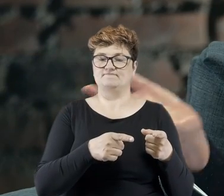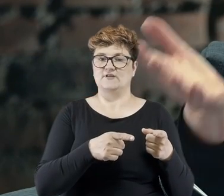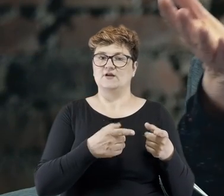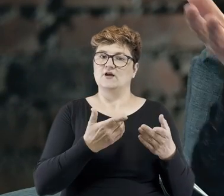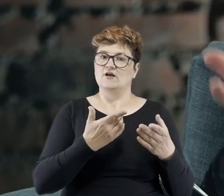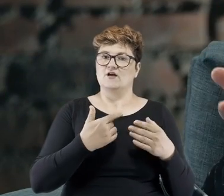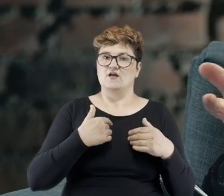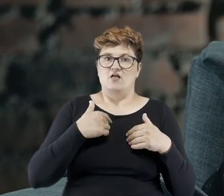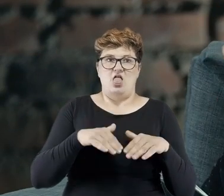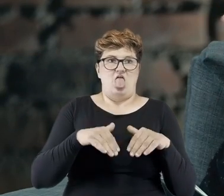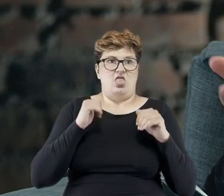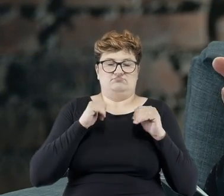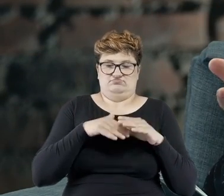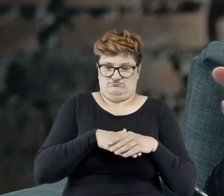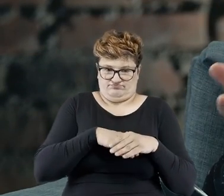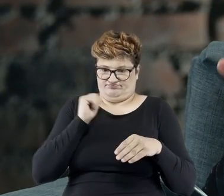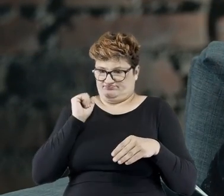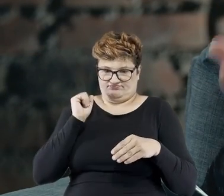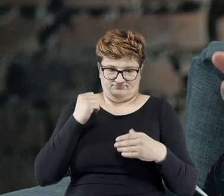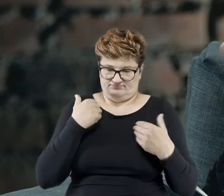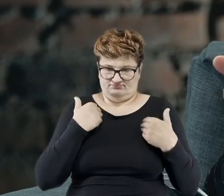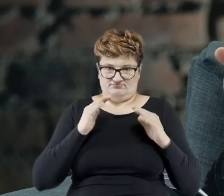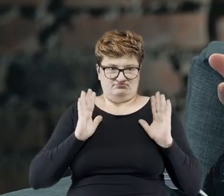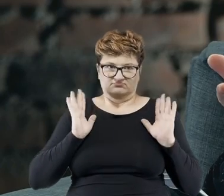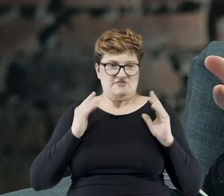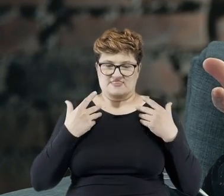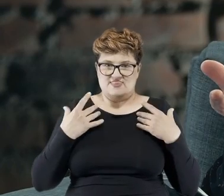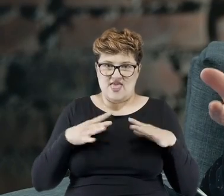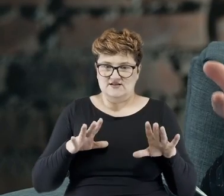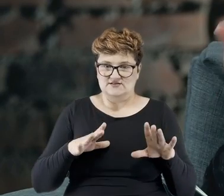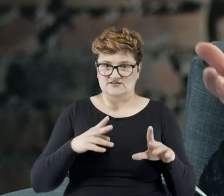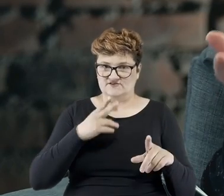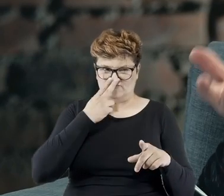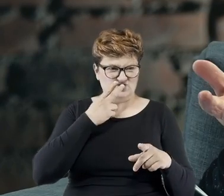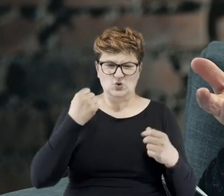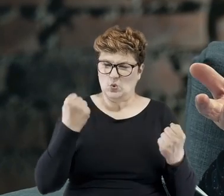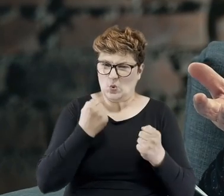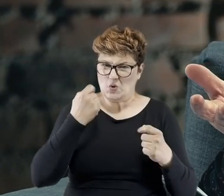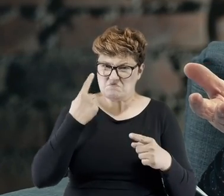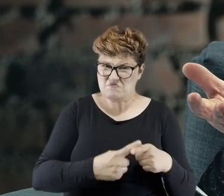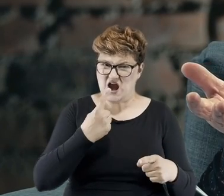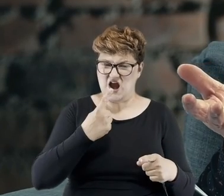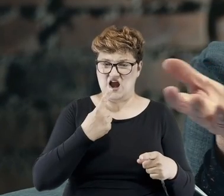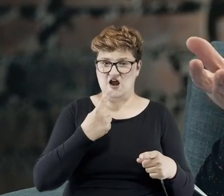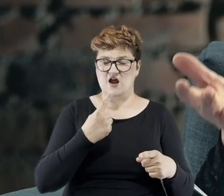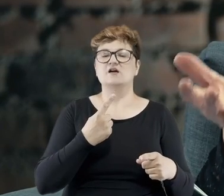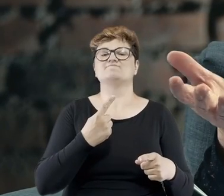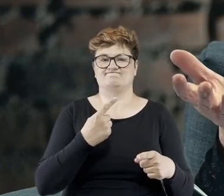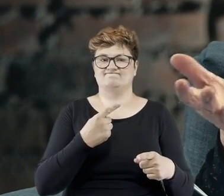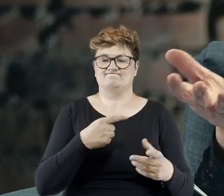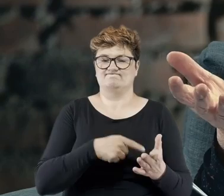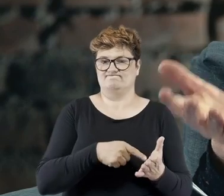to wydziedziczenie, takie wykorzenienie tej postaci było tak radykalne,